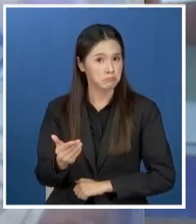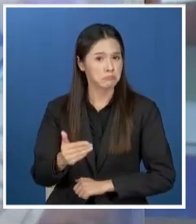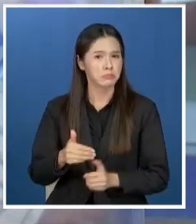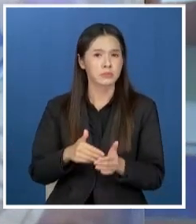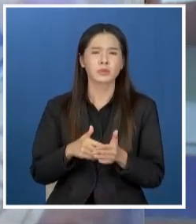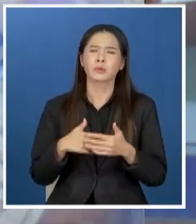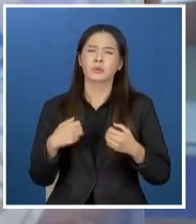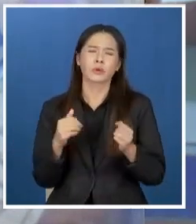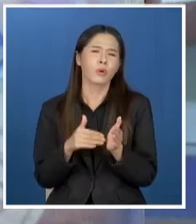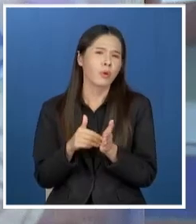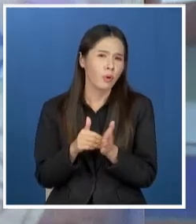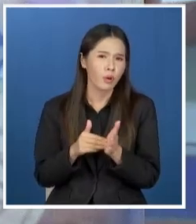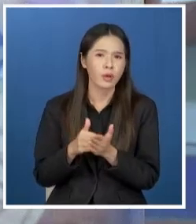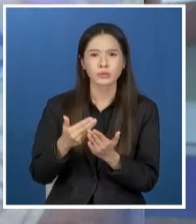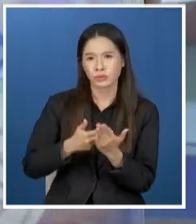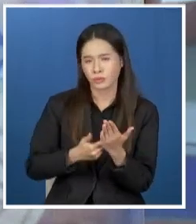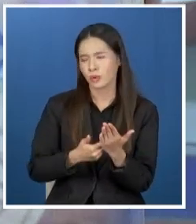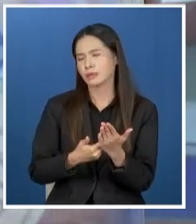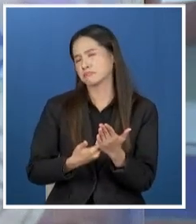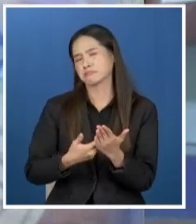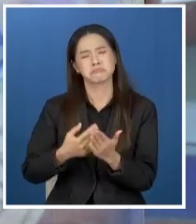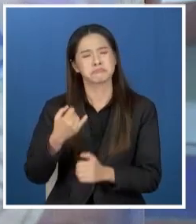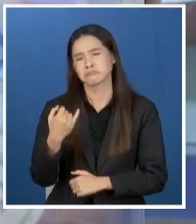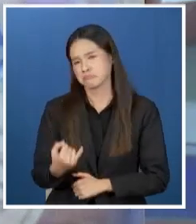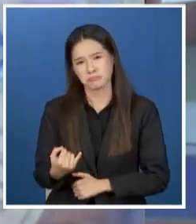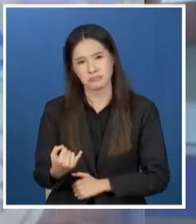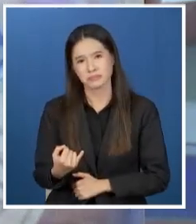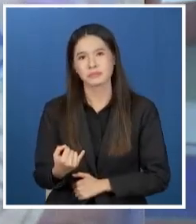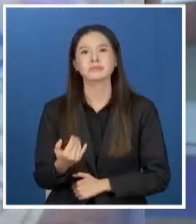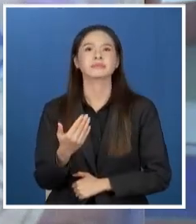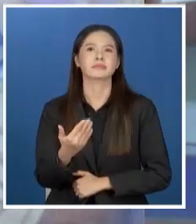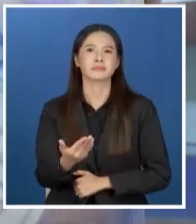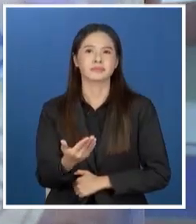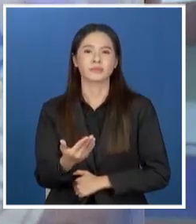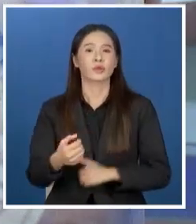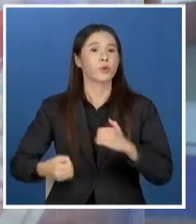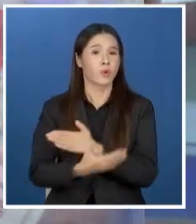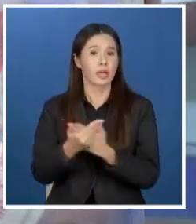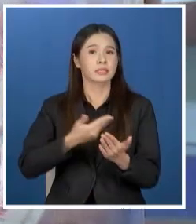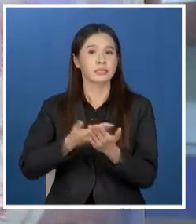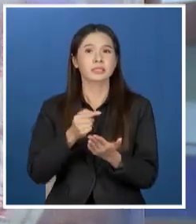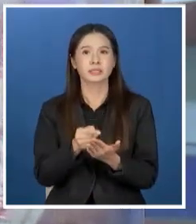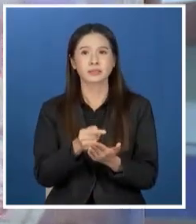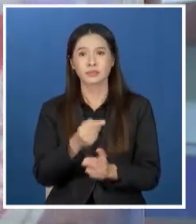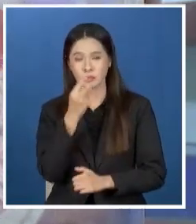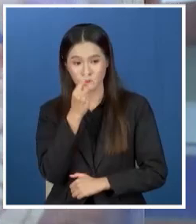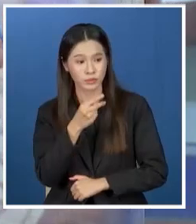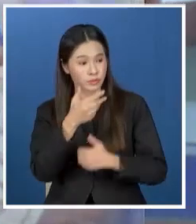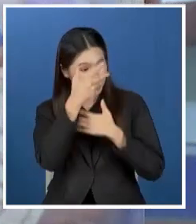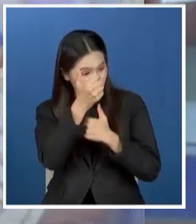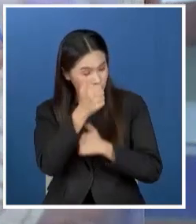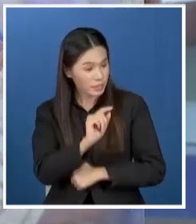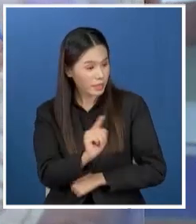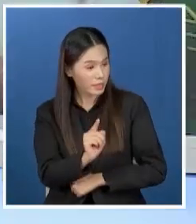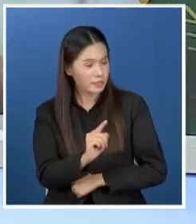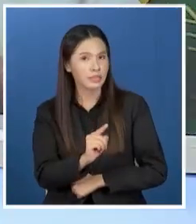อนระทวยถ้าถูกหวยกิน อุ๊ย นี่ฮะคือโอกาสที่จะซื้อลอตเตอรี่เนี่ยน้องกวางสนใจ